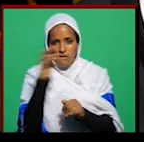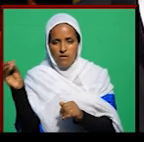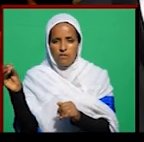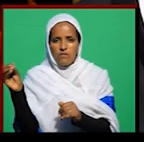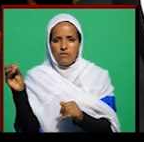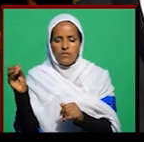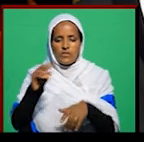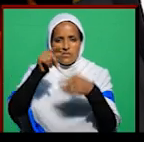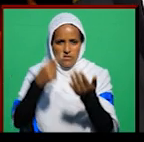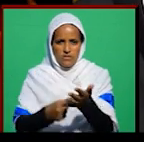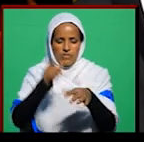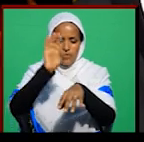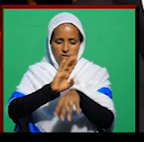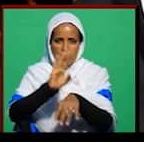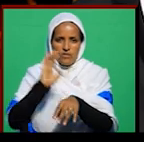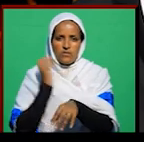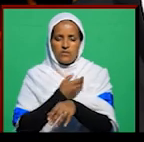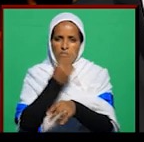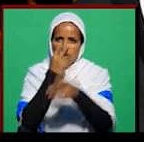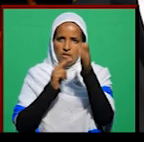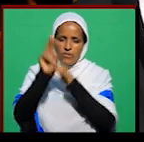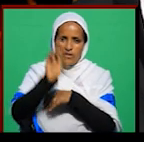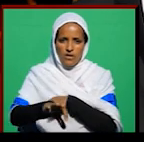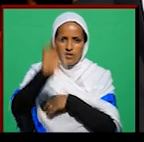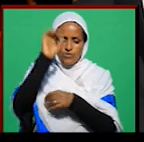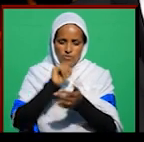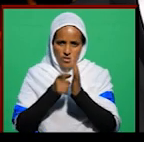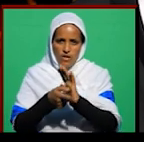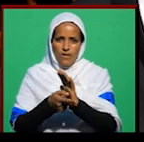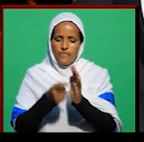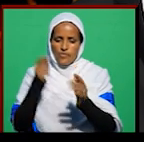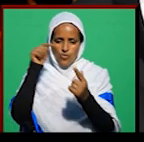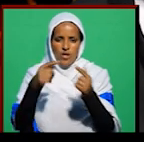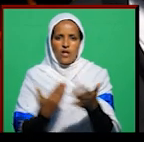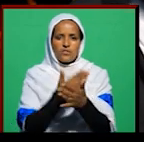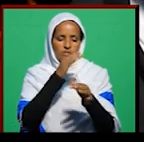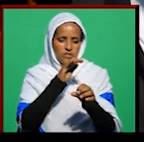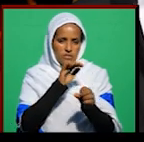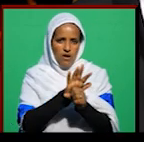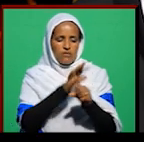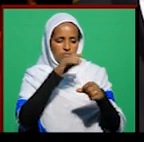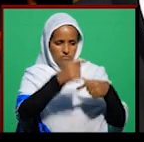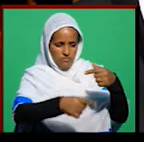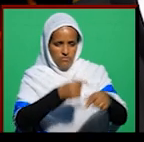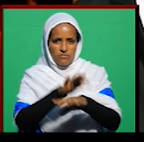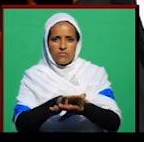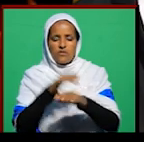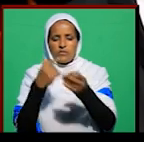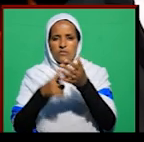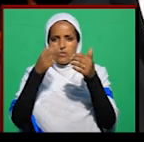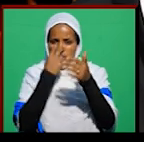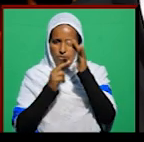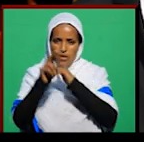ትንቢት ነበረ እና ስለዚህ ቤተ ክርስቲያናችን ከነቢያት ያገኘችውን ምሳሌና ትንቢት ወደ ሐዲስ ኪዳን አወርደዋለች ማለት ነው። በነቢያት